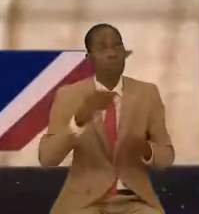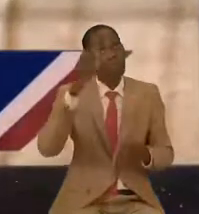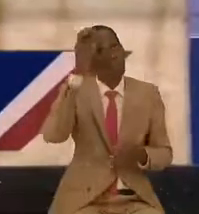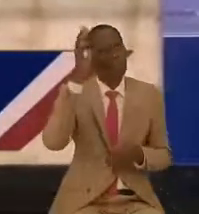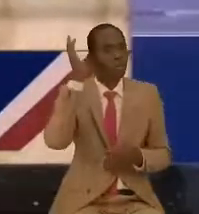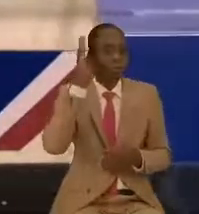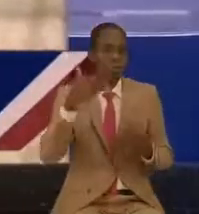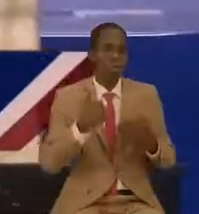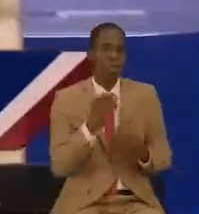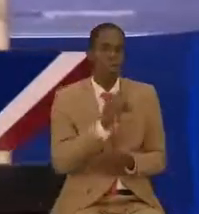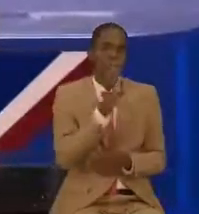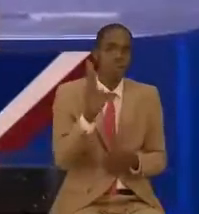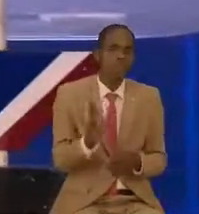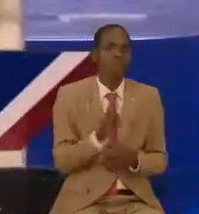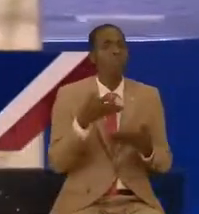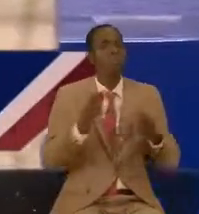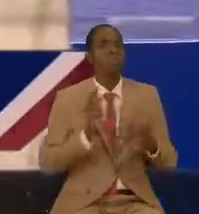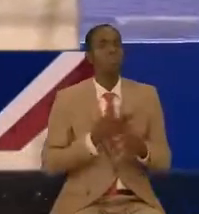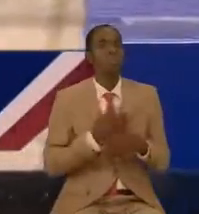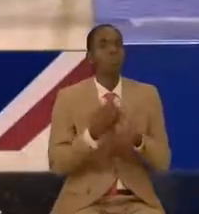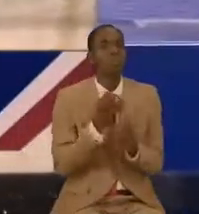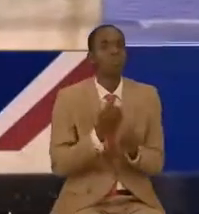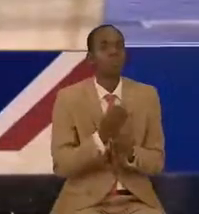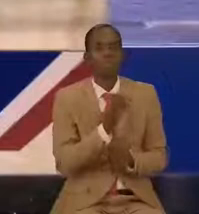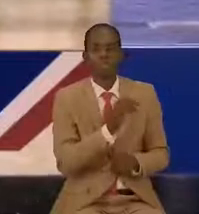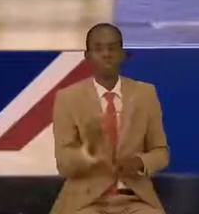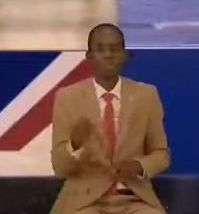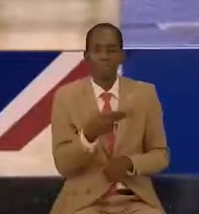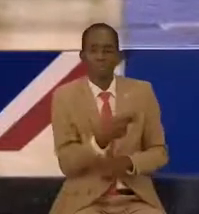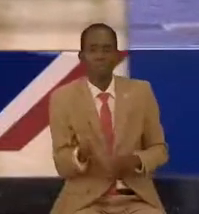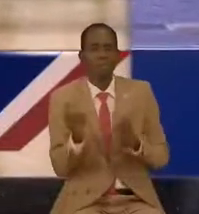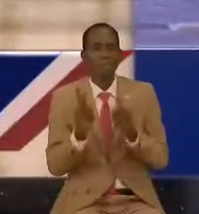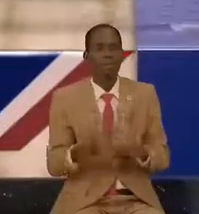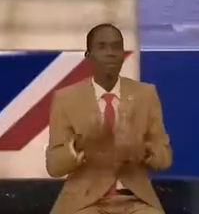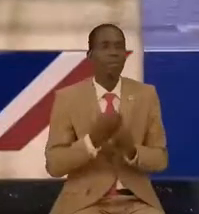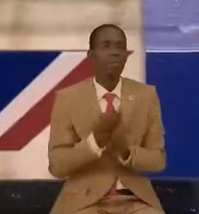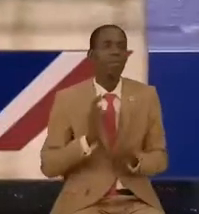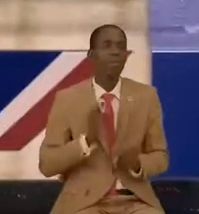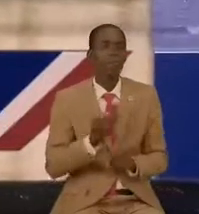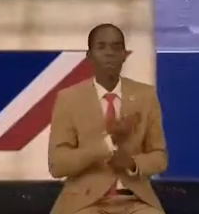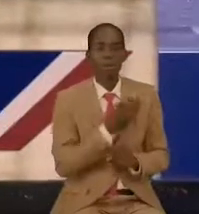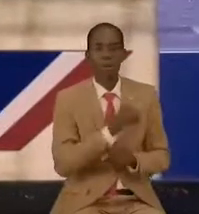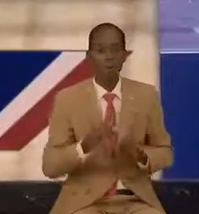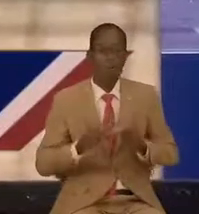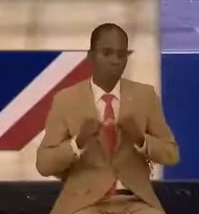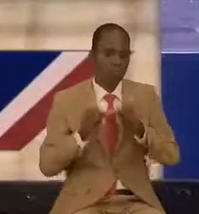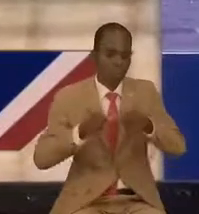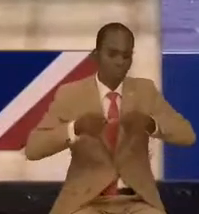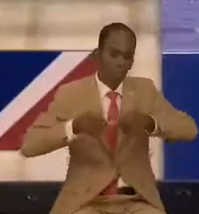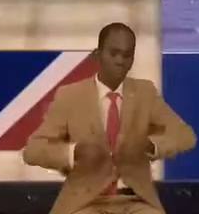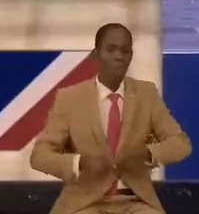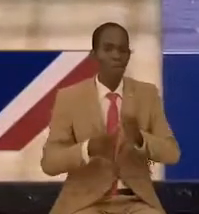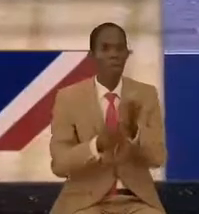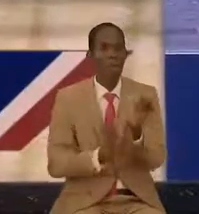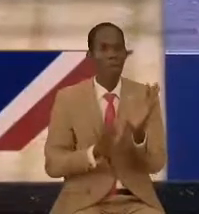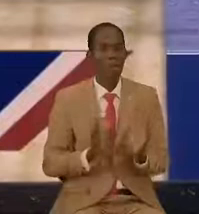le diable aurait utilisées pour nous ruiner, pour nous détruire, pour faire de